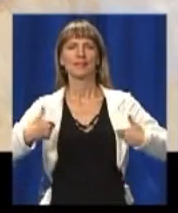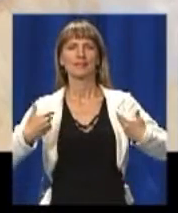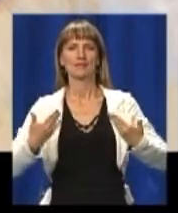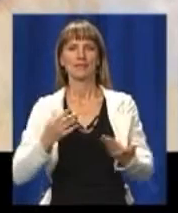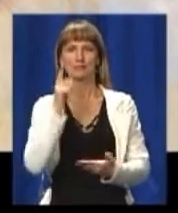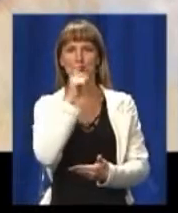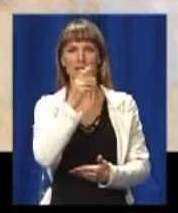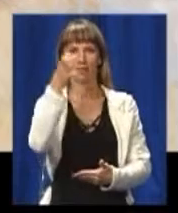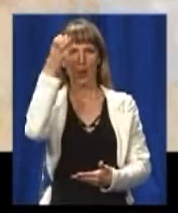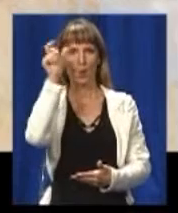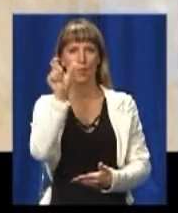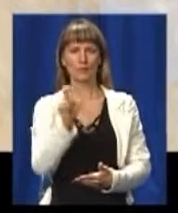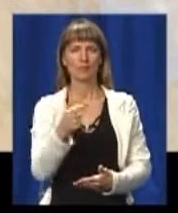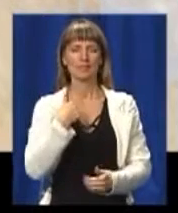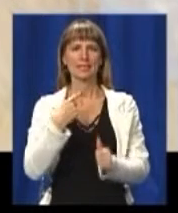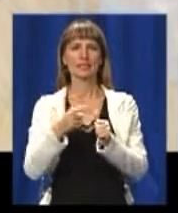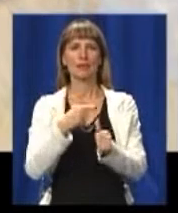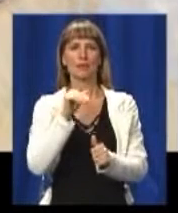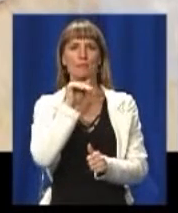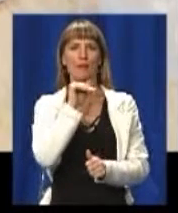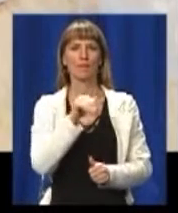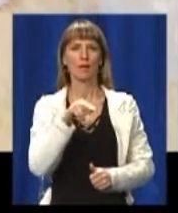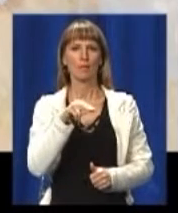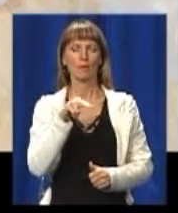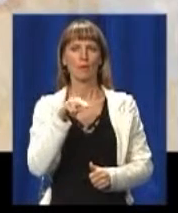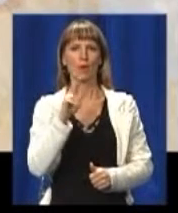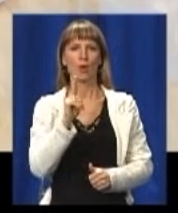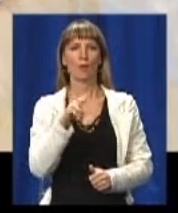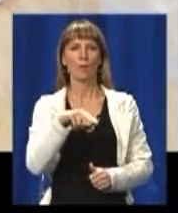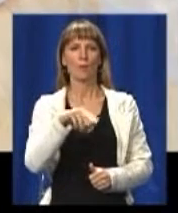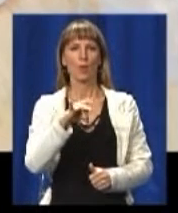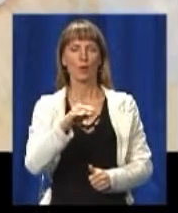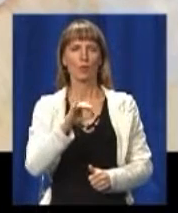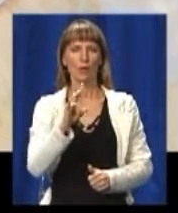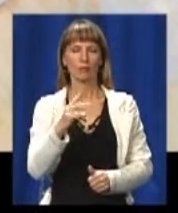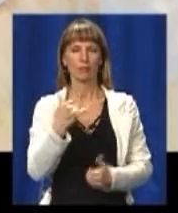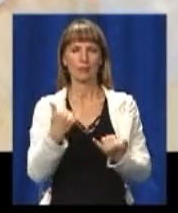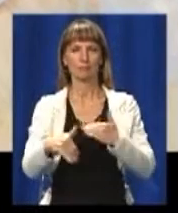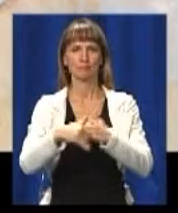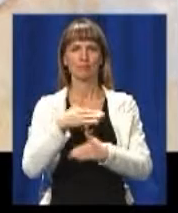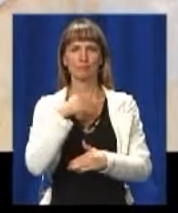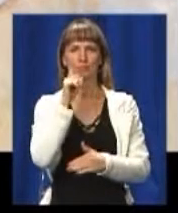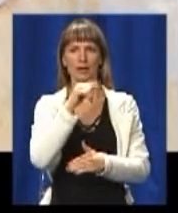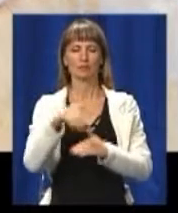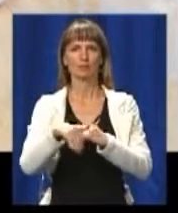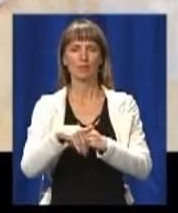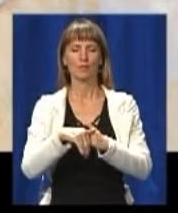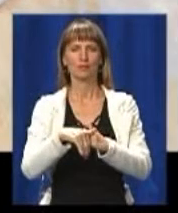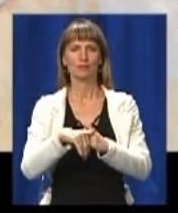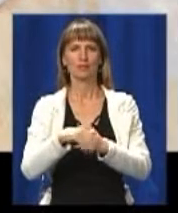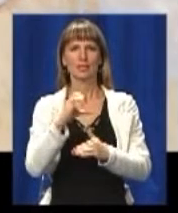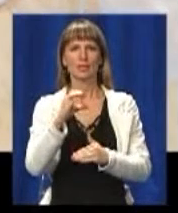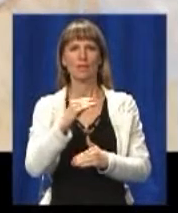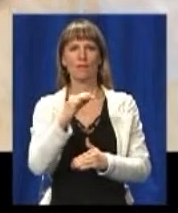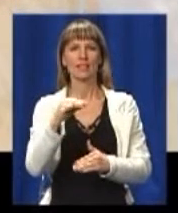Привіт, маленькі науковці. Мене звати професор Протон. І сьогодні мені допомагає моя маленька асистентка